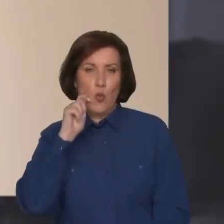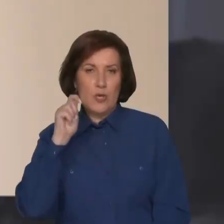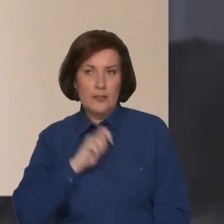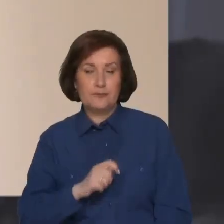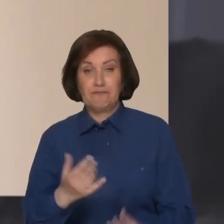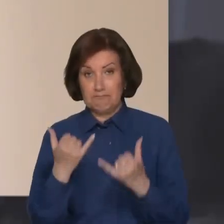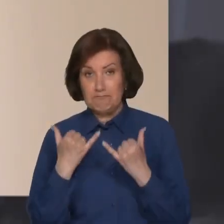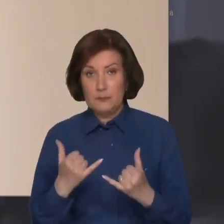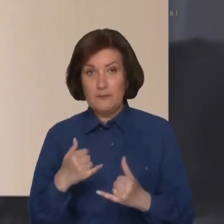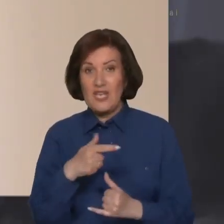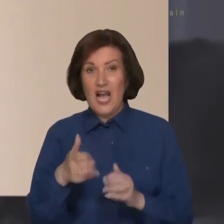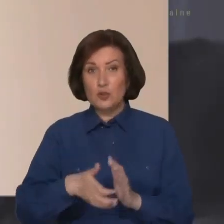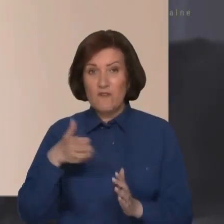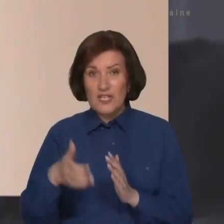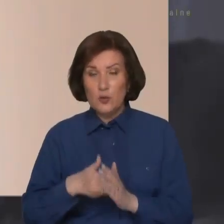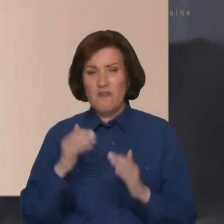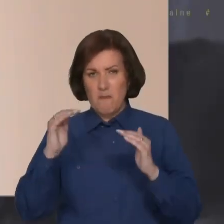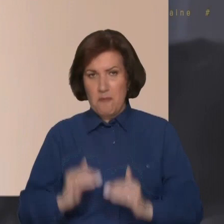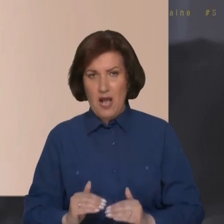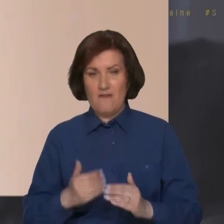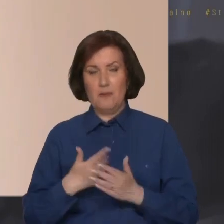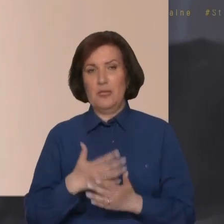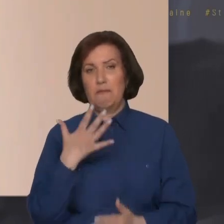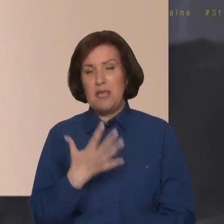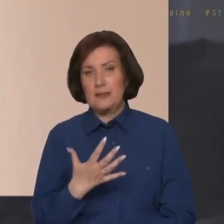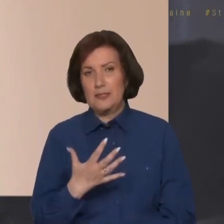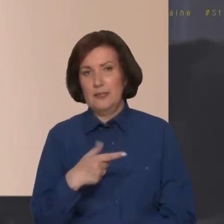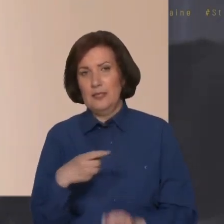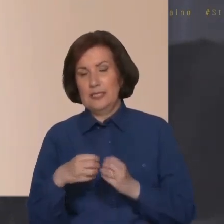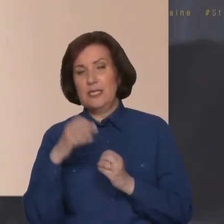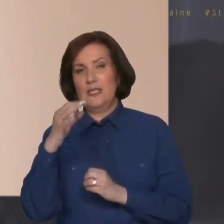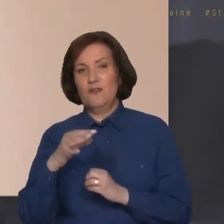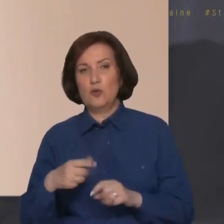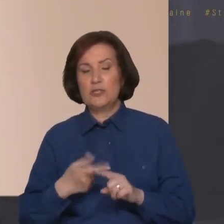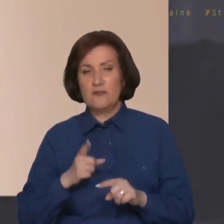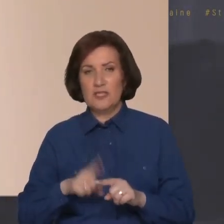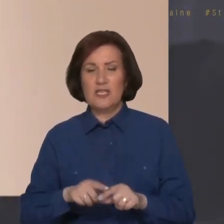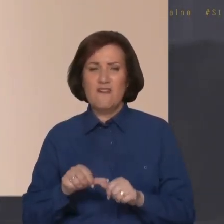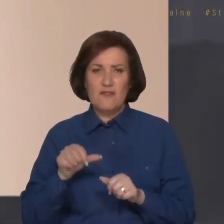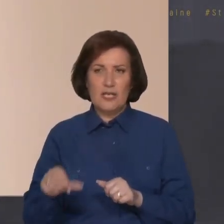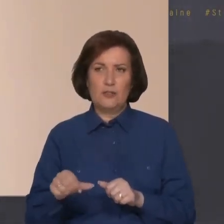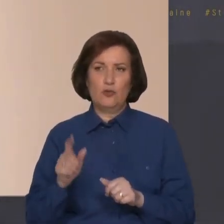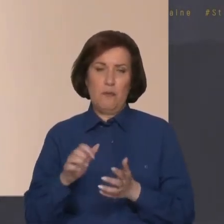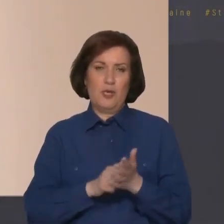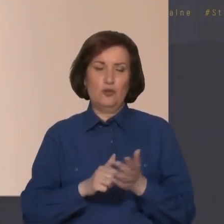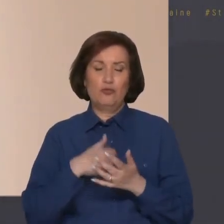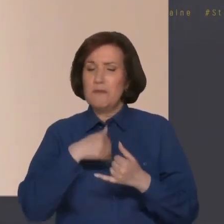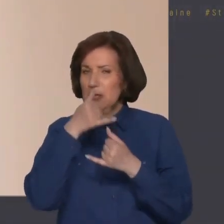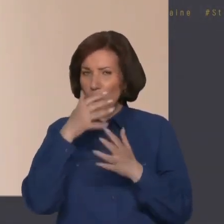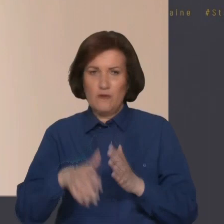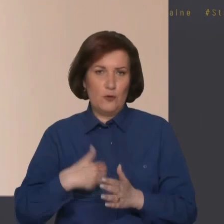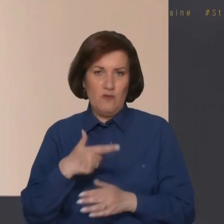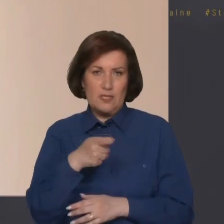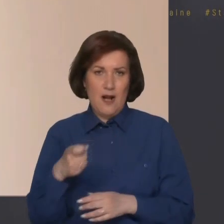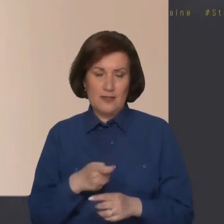України. Зараз газовидобуток впав десь біля 5-10%. Це виключно з того і причини, що ми не можемо